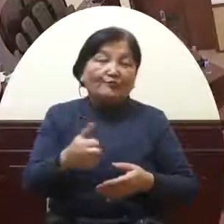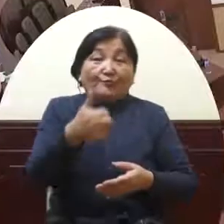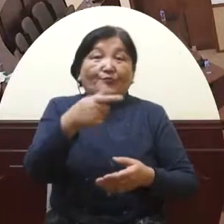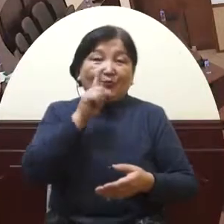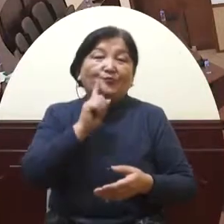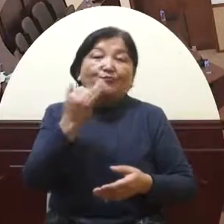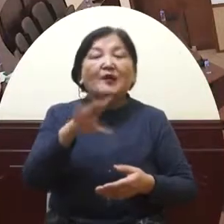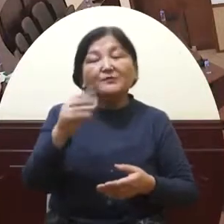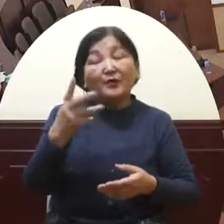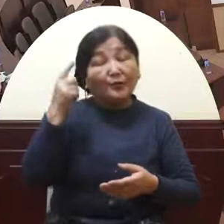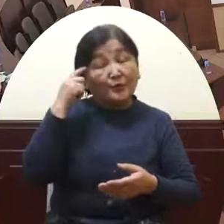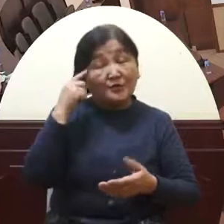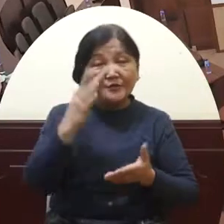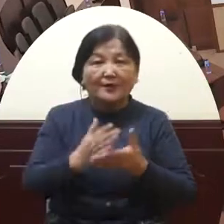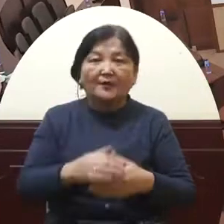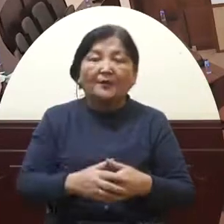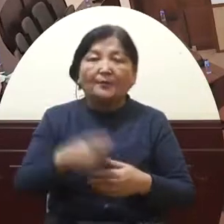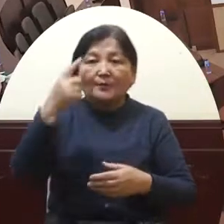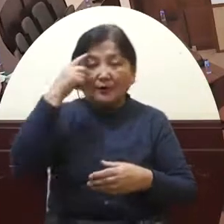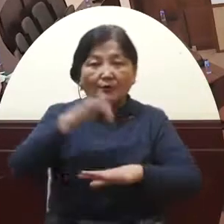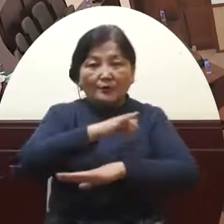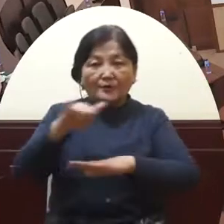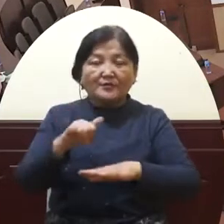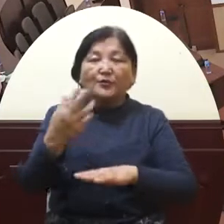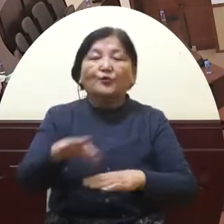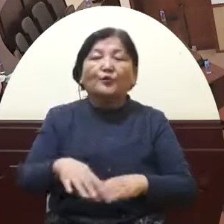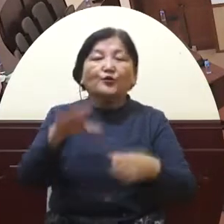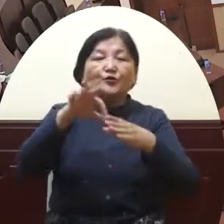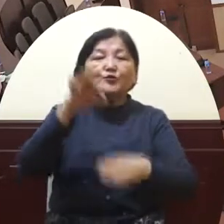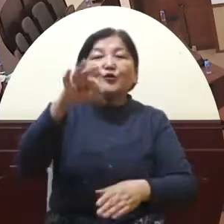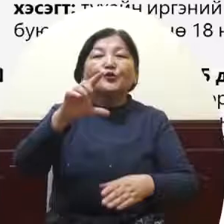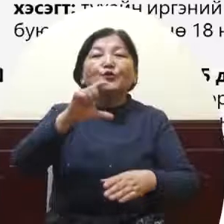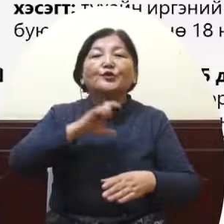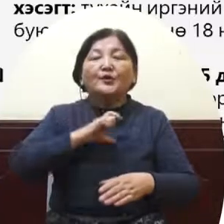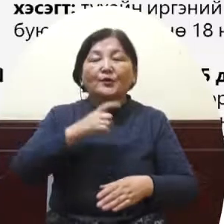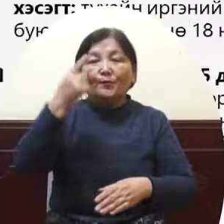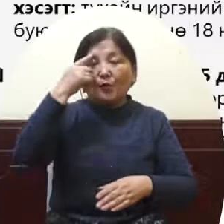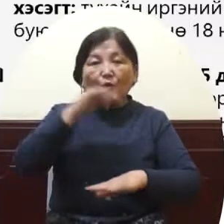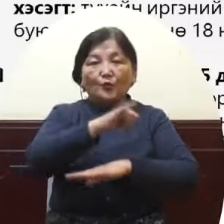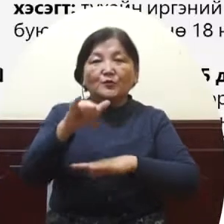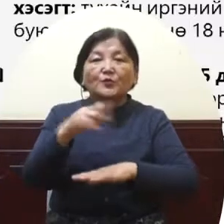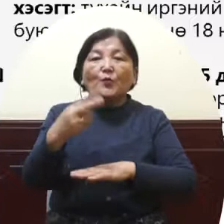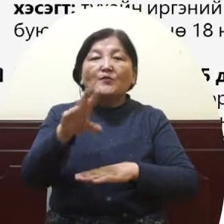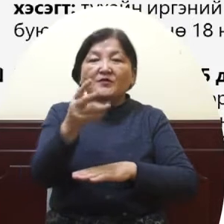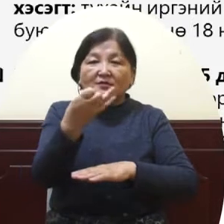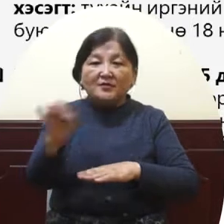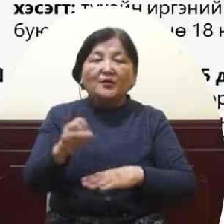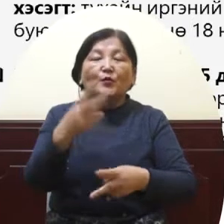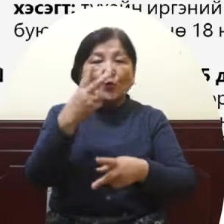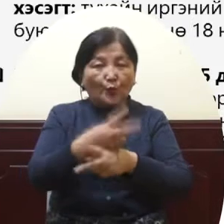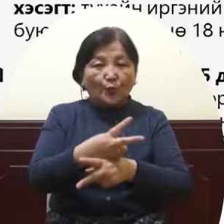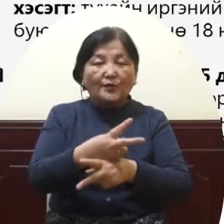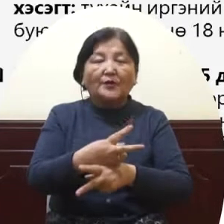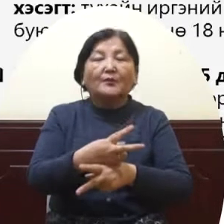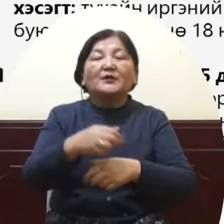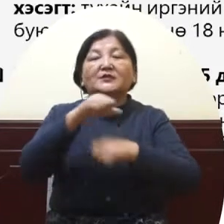За Монгол улсын хувьд бол энэ сонгох эрхийг бол үндсэн хуулиндаа, сонгуулийн хуулиндаа, мөн иргэний хуулиндаа